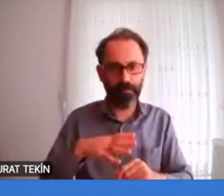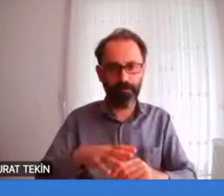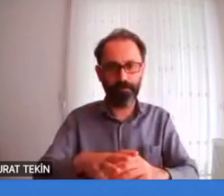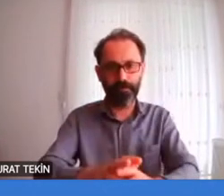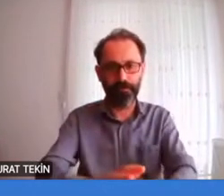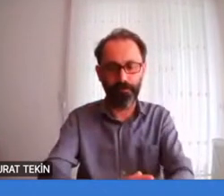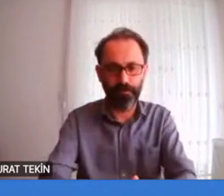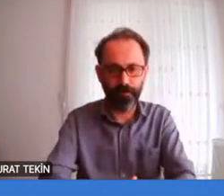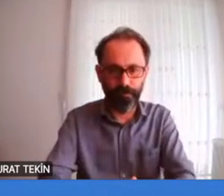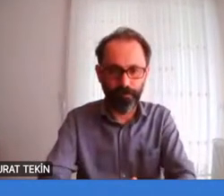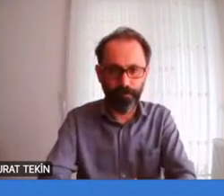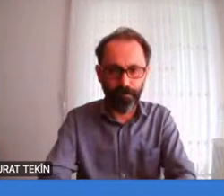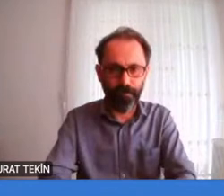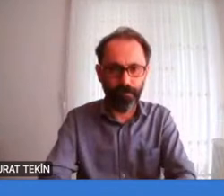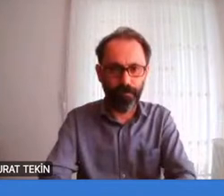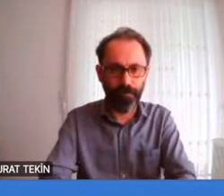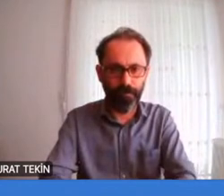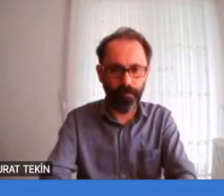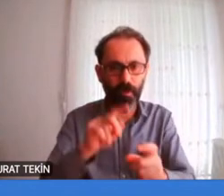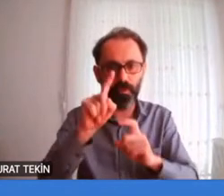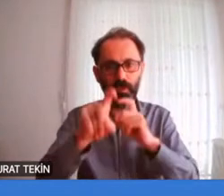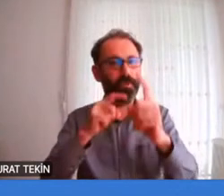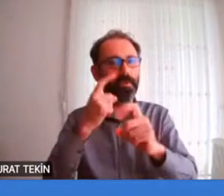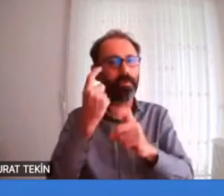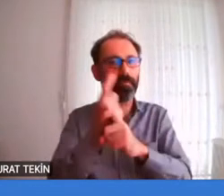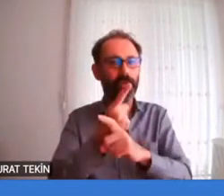mı? Sormak istediğiniz.